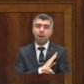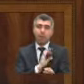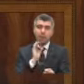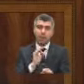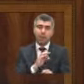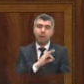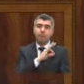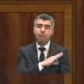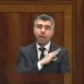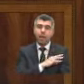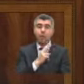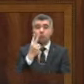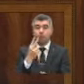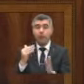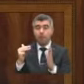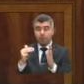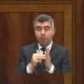منه